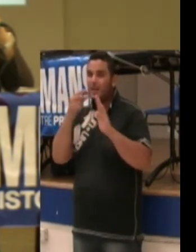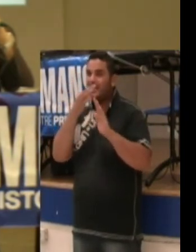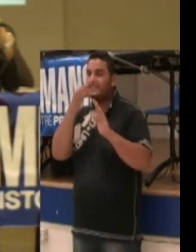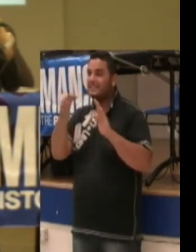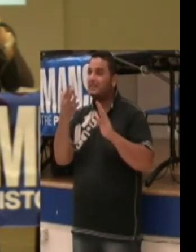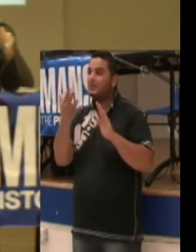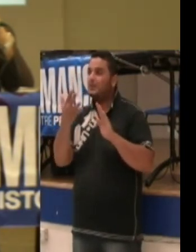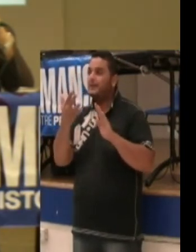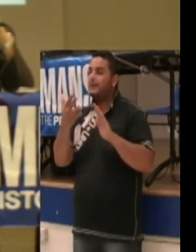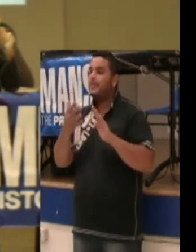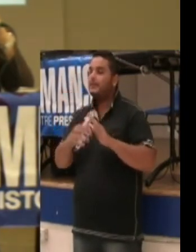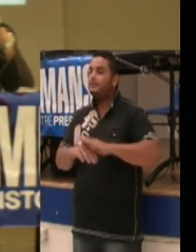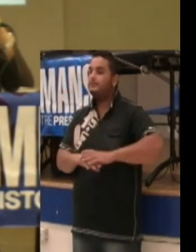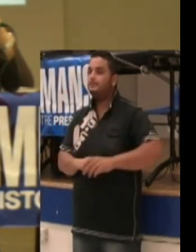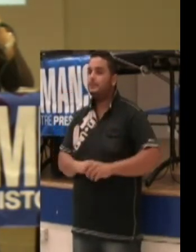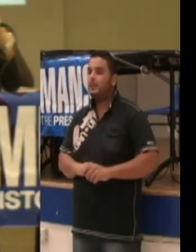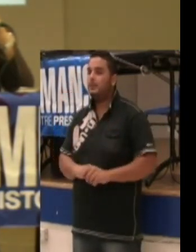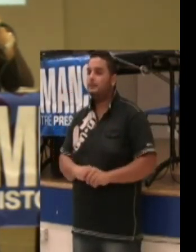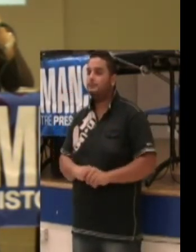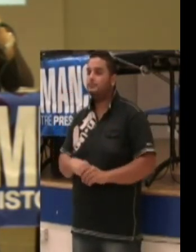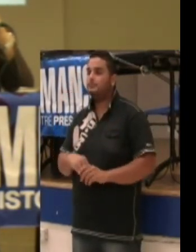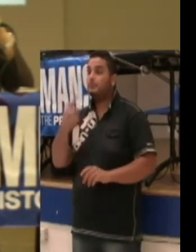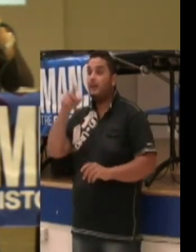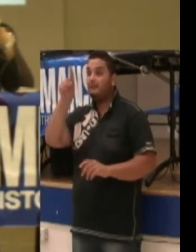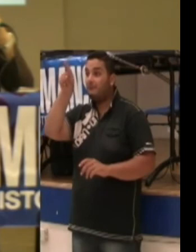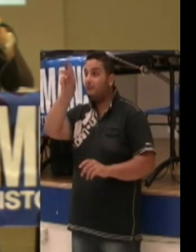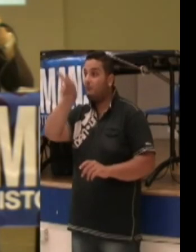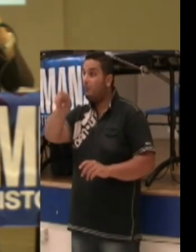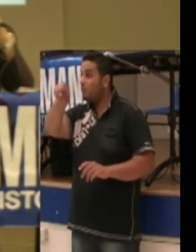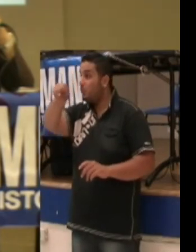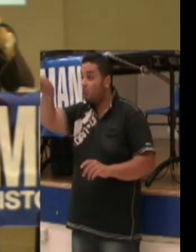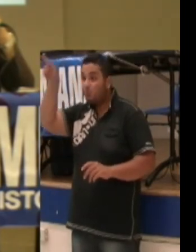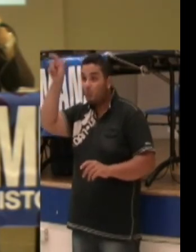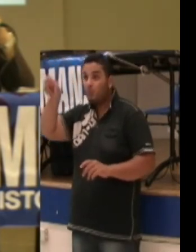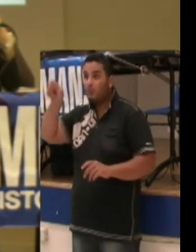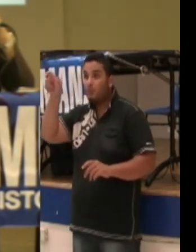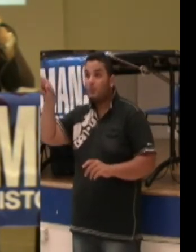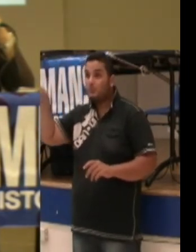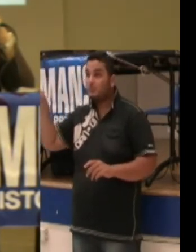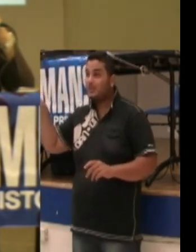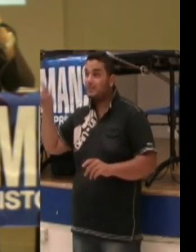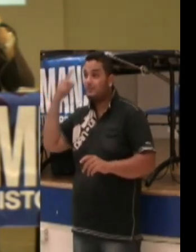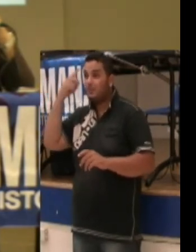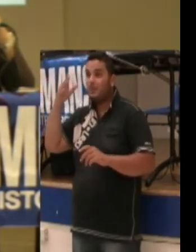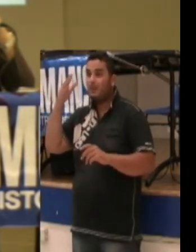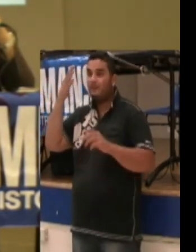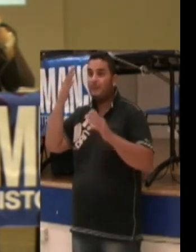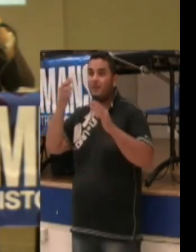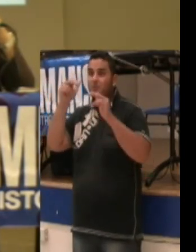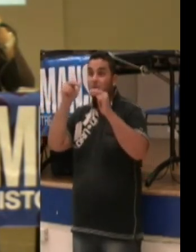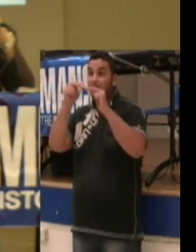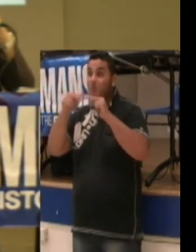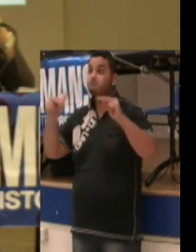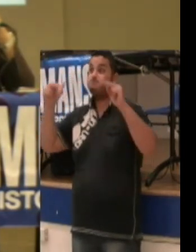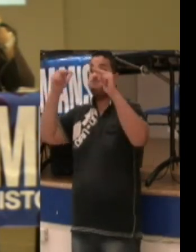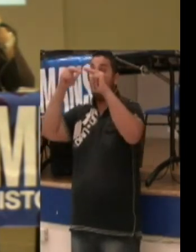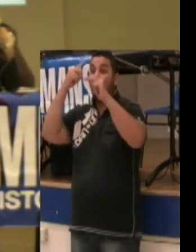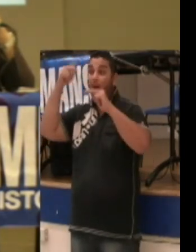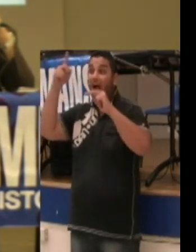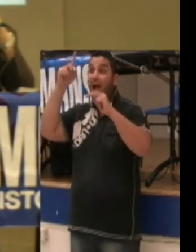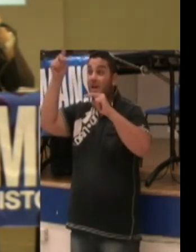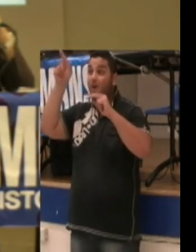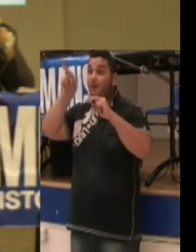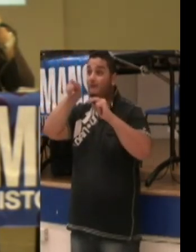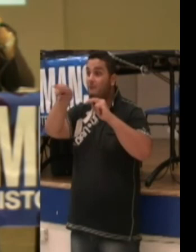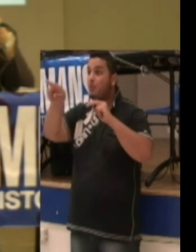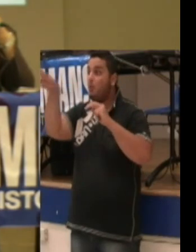deux, par vous, il n'a pas dit pour vous, par vous, parce que vous étiez à la hauteur, parce que vous étiez croyant, par vous, Allah subhanahu wa ta'ala, il